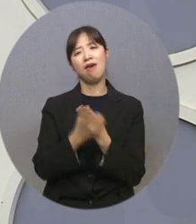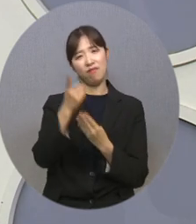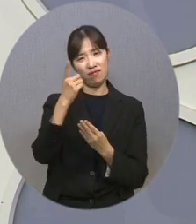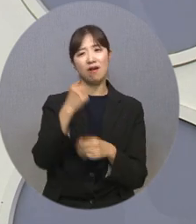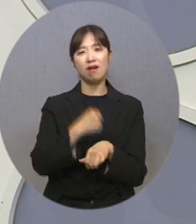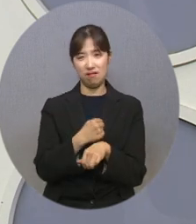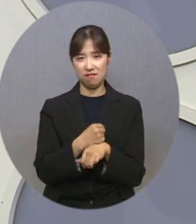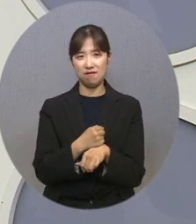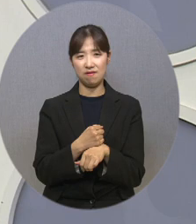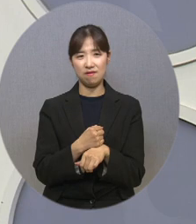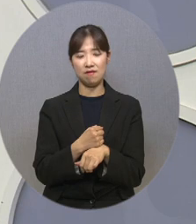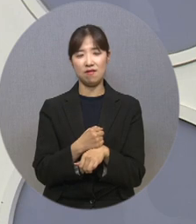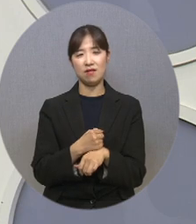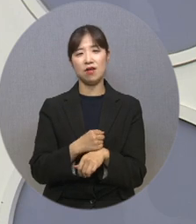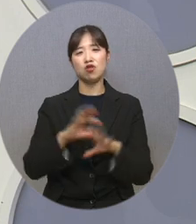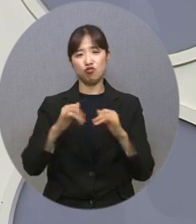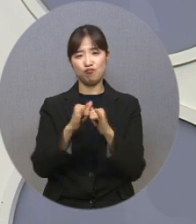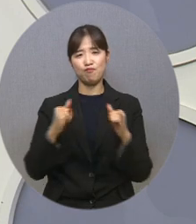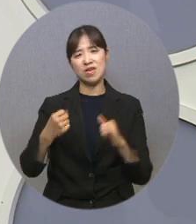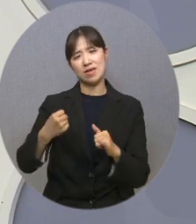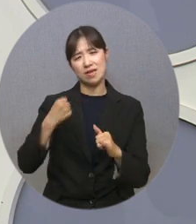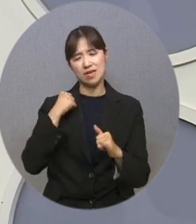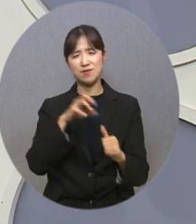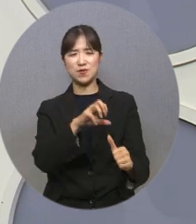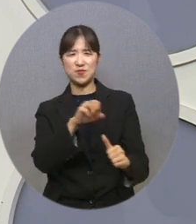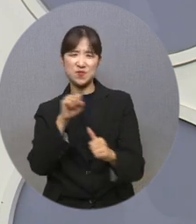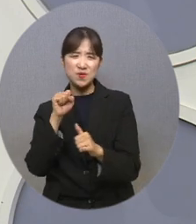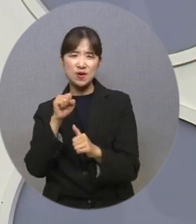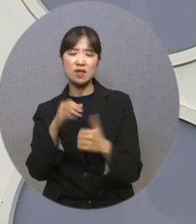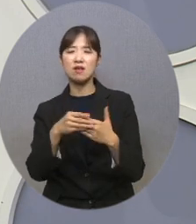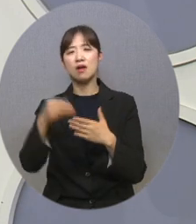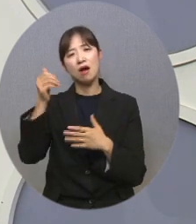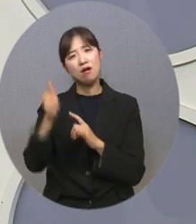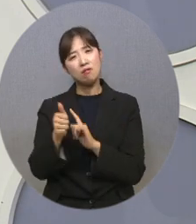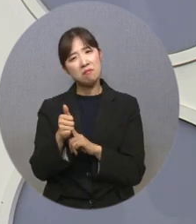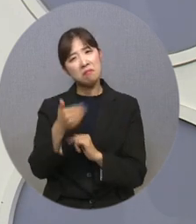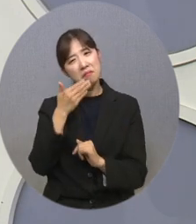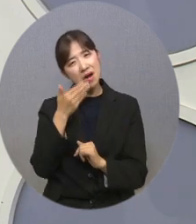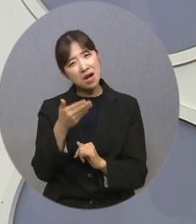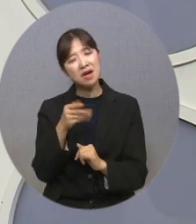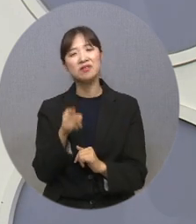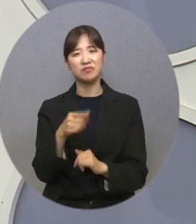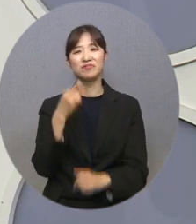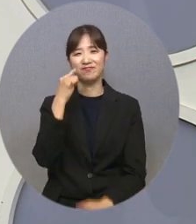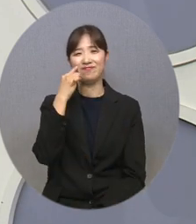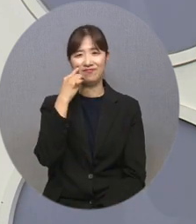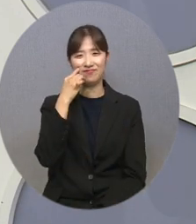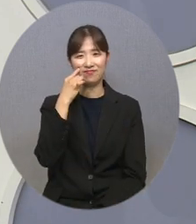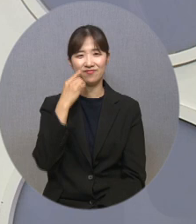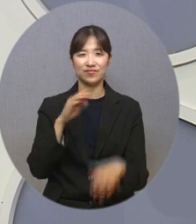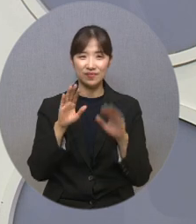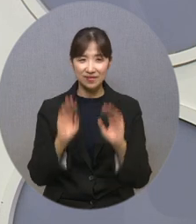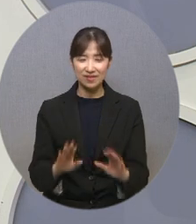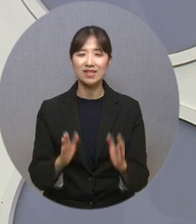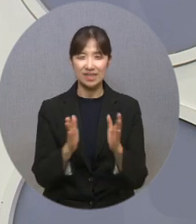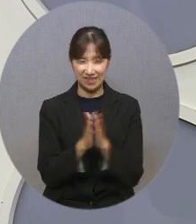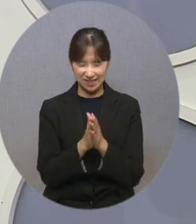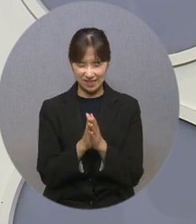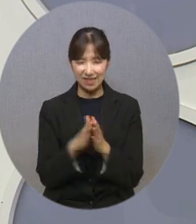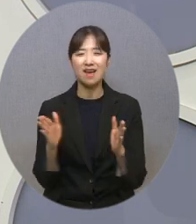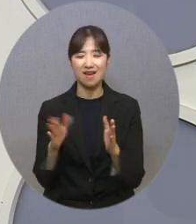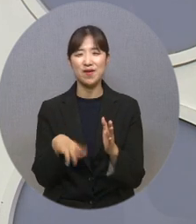통합이거든요. 국민의 힘을 끌어낼 수 있는 그런 견인해낼 수 있는 리더십 참 궁금합니다. 지금 한참 이제 시작됐기